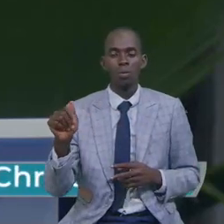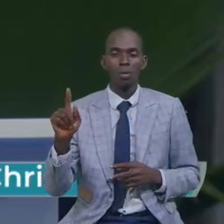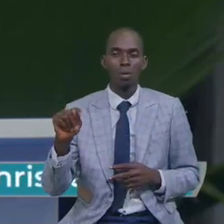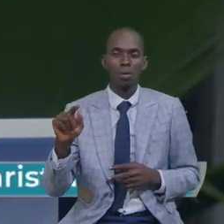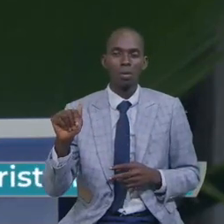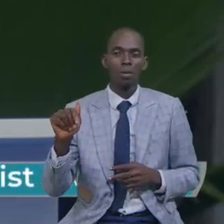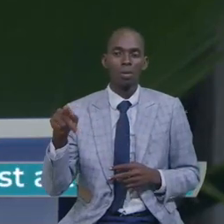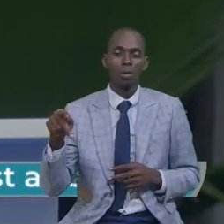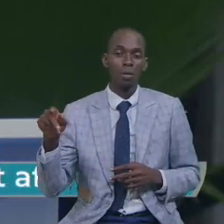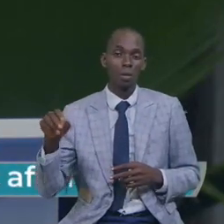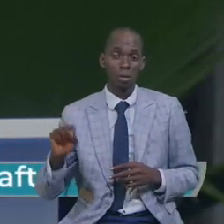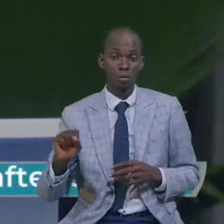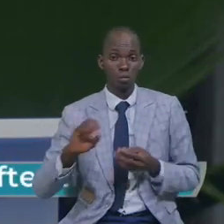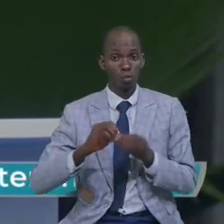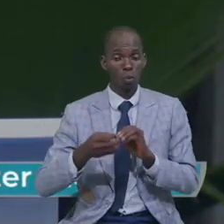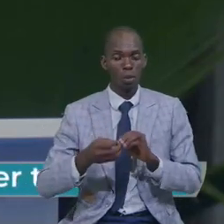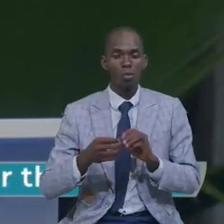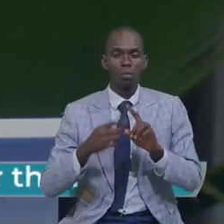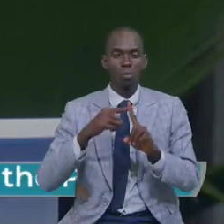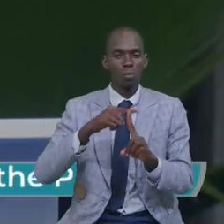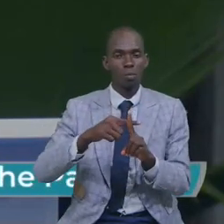le numéro c'est plus 234